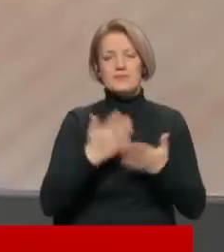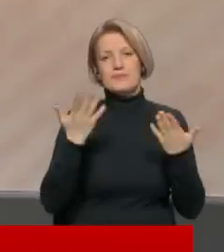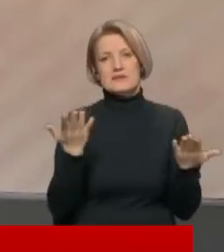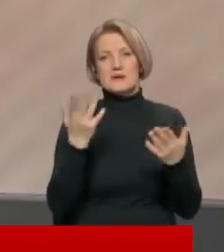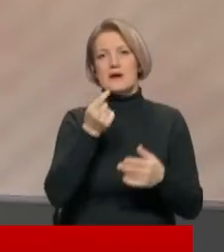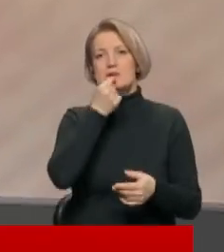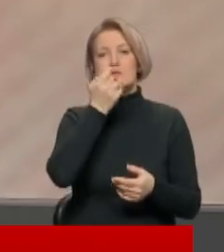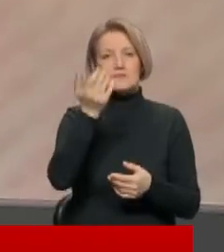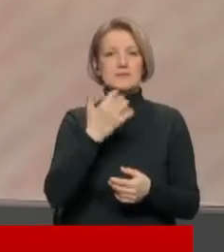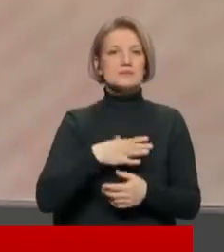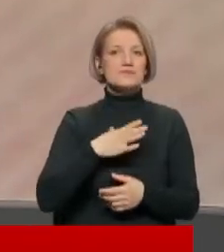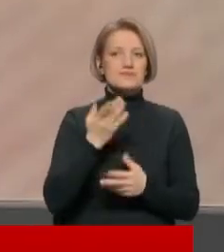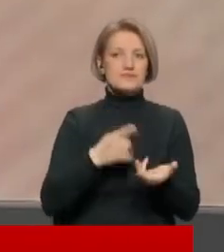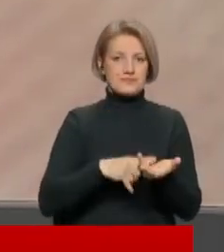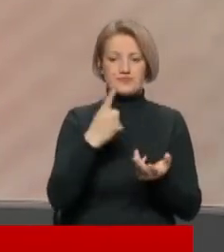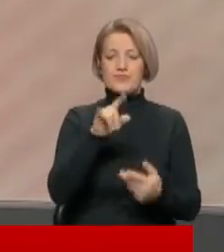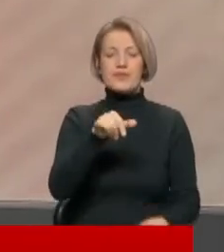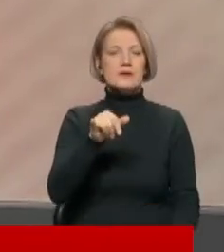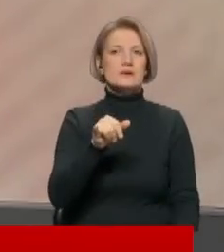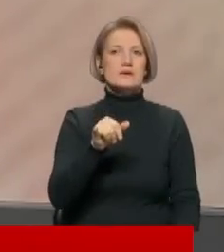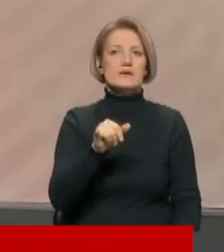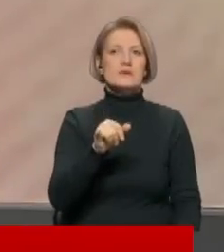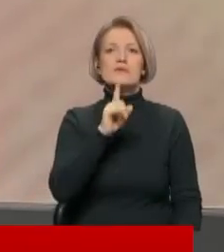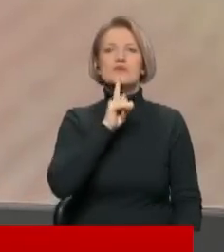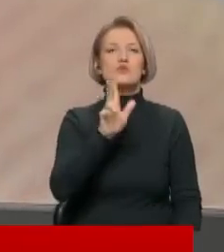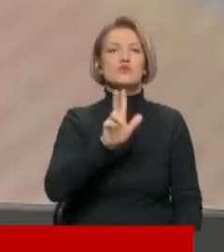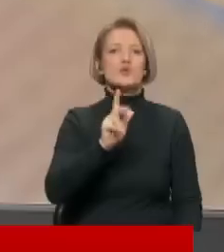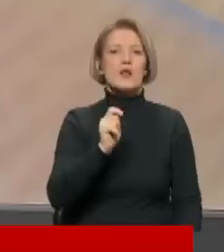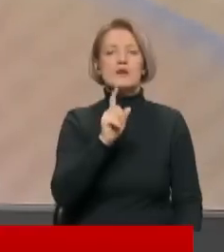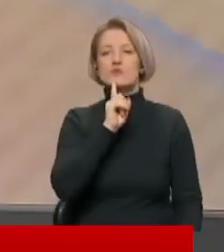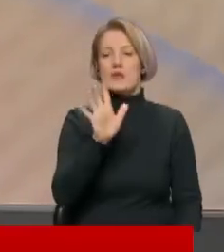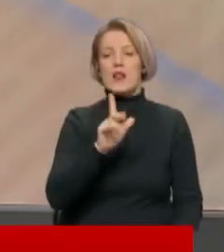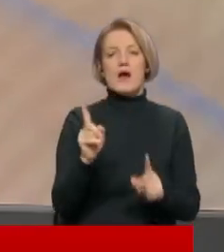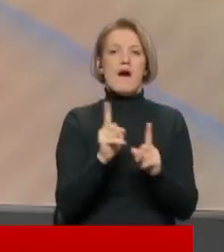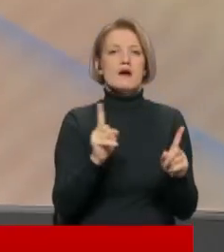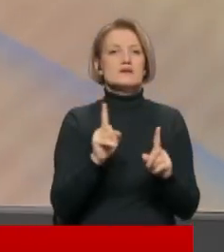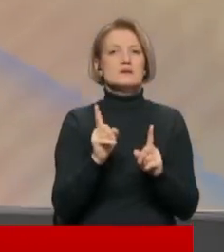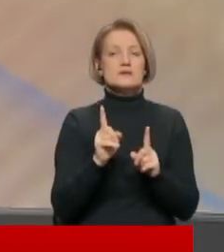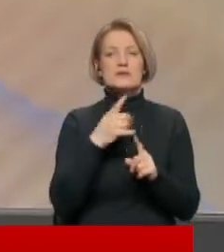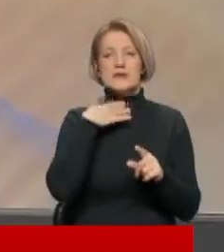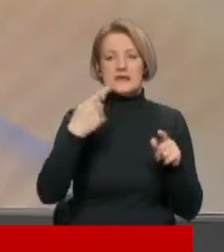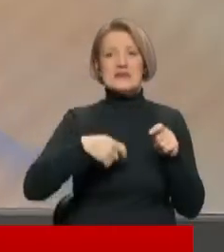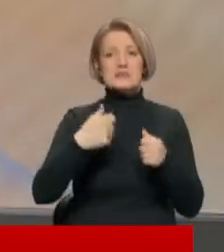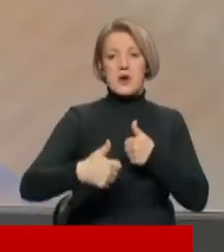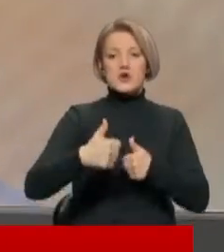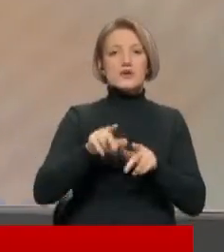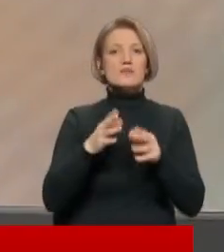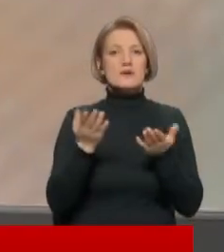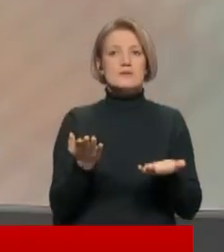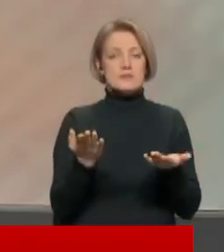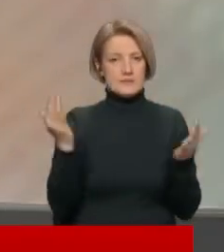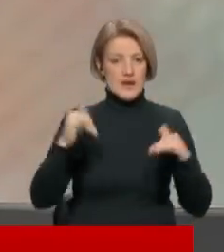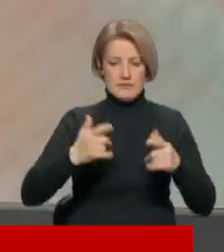kabak çekirdeği almak isteseniz Bir kilo kabak çekirdeği 130 lirayla 150 lira arasında kıyma ile yarışıyor yani